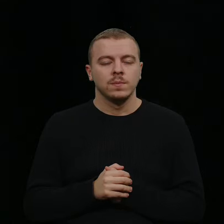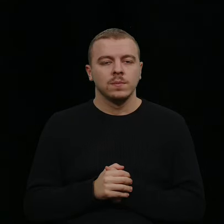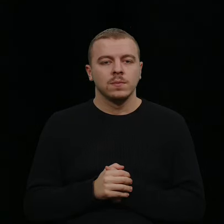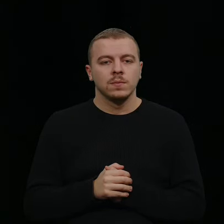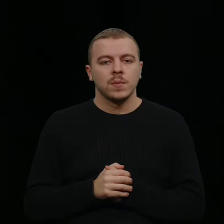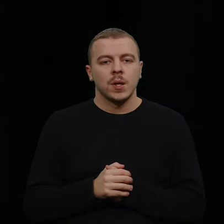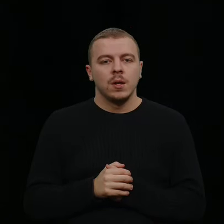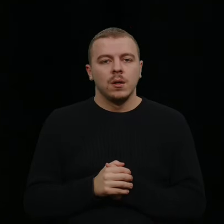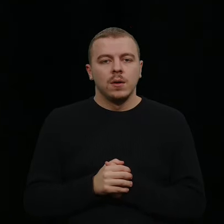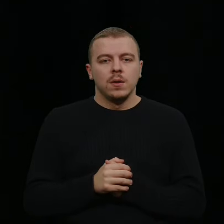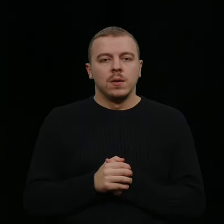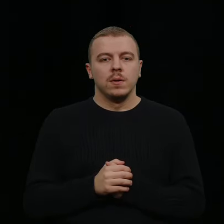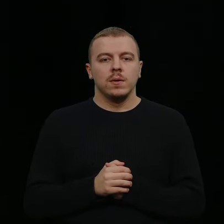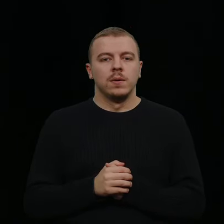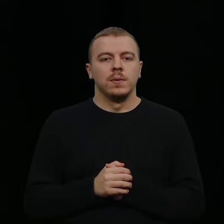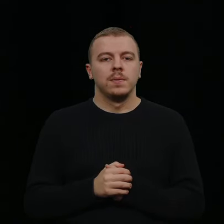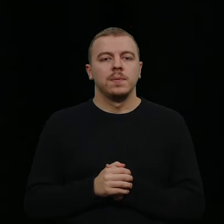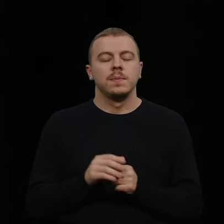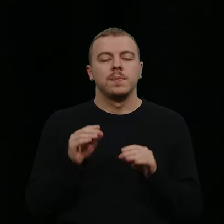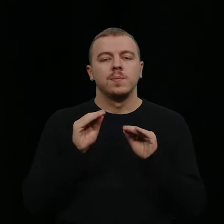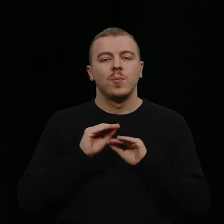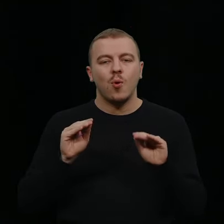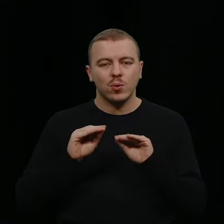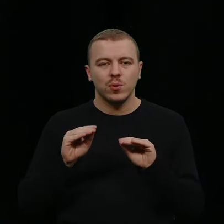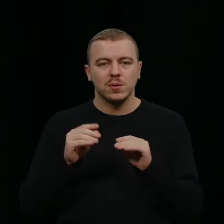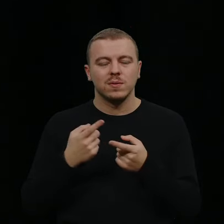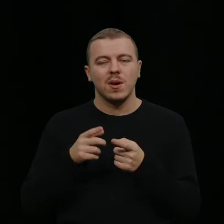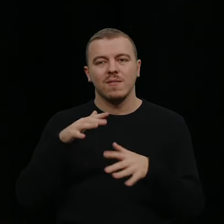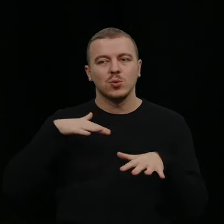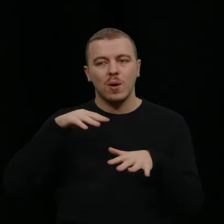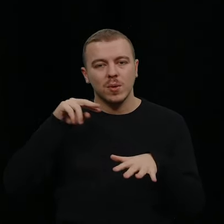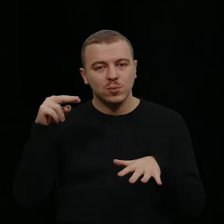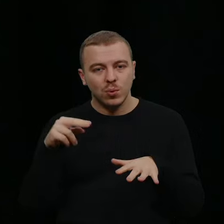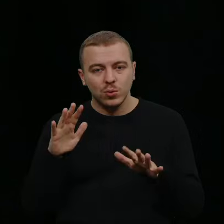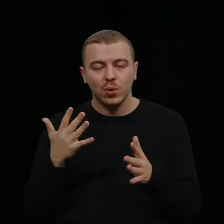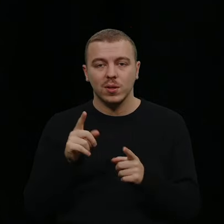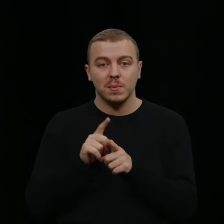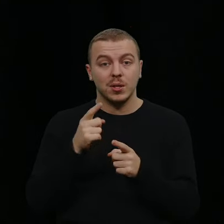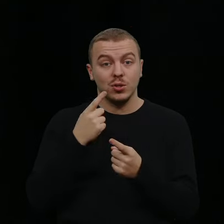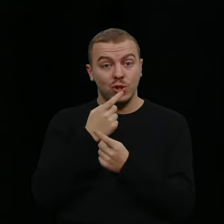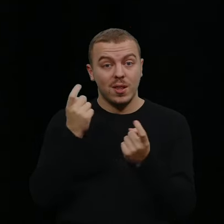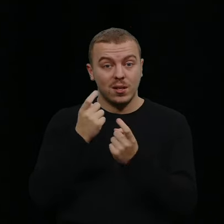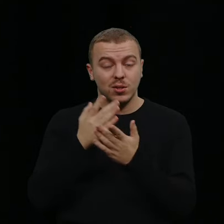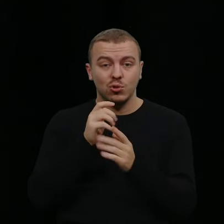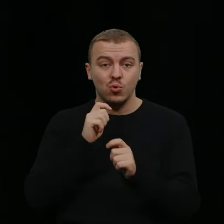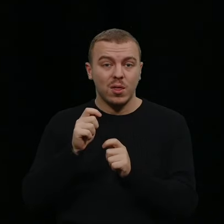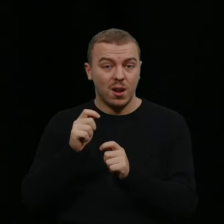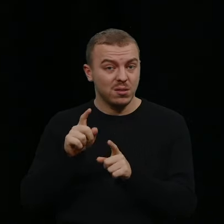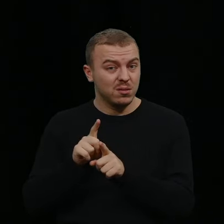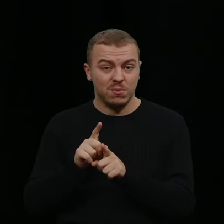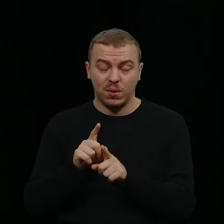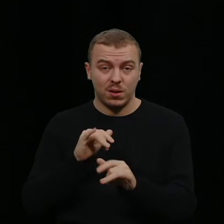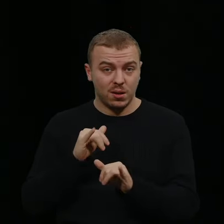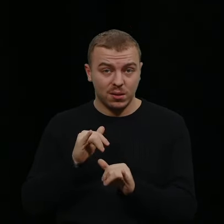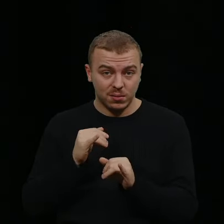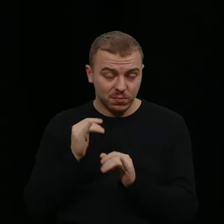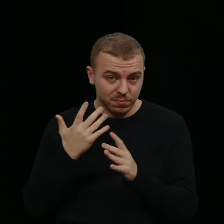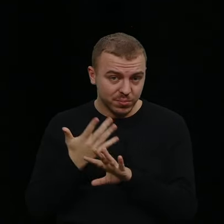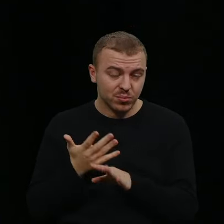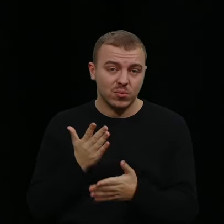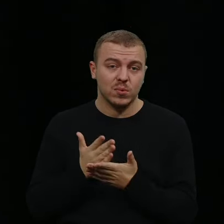mokytojas, nu, čia ir kalbėsena, ir visos visuomenės ypač žiniasklaidos. Aš, jeigu tai būtų kaip